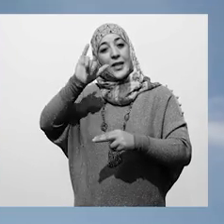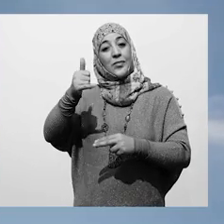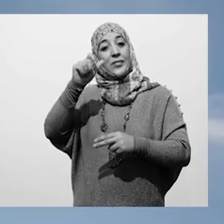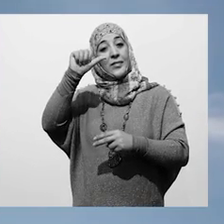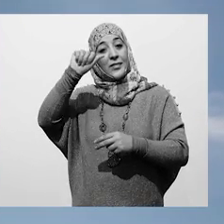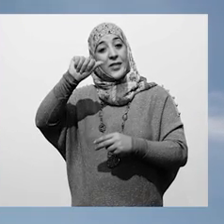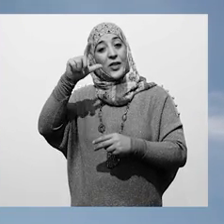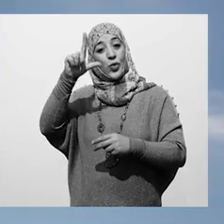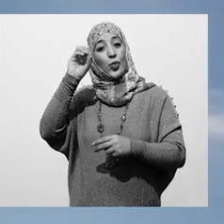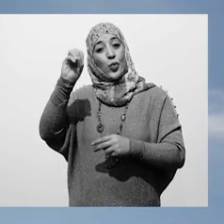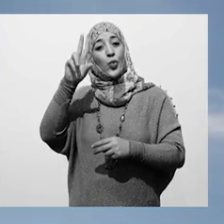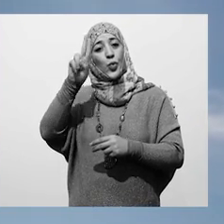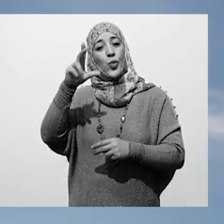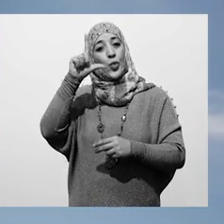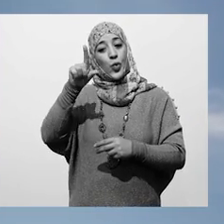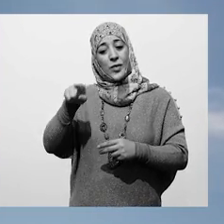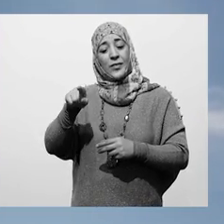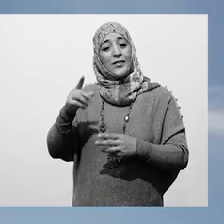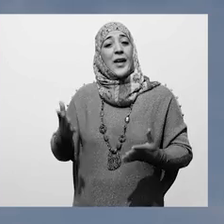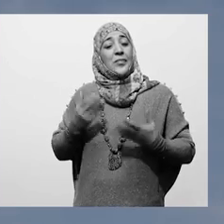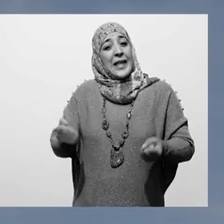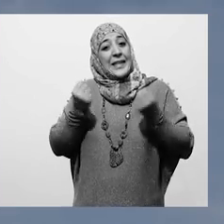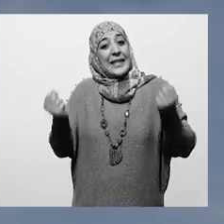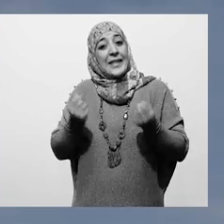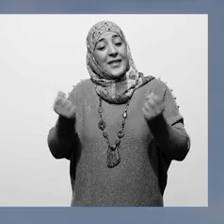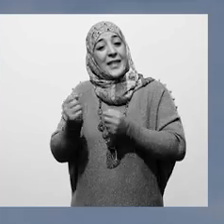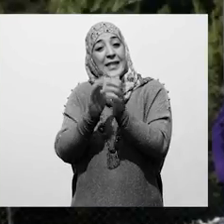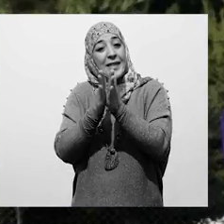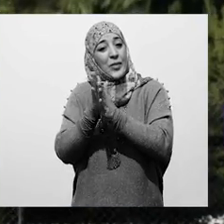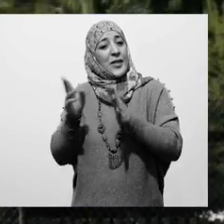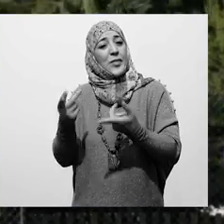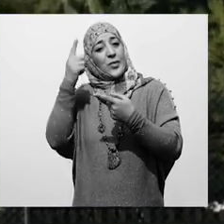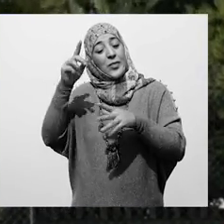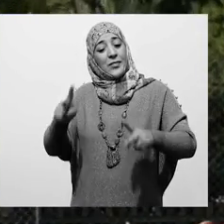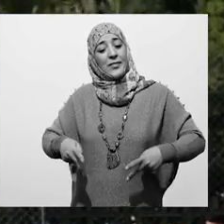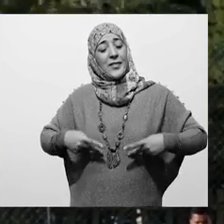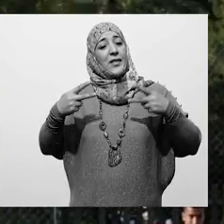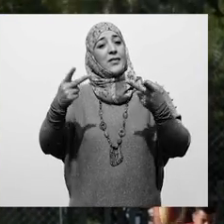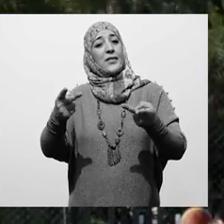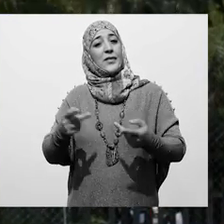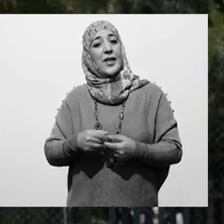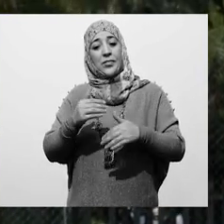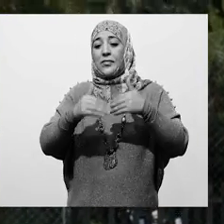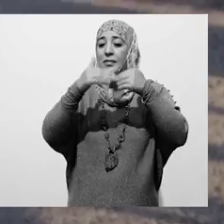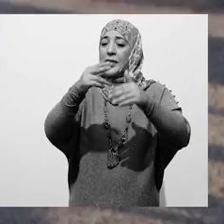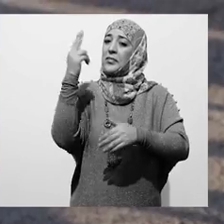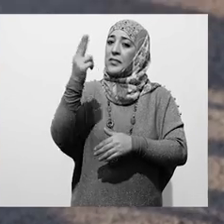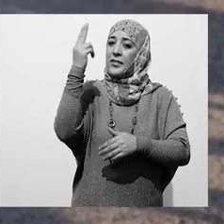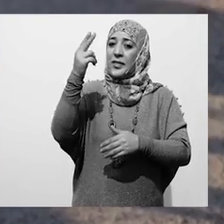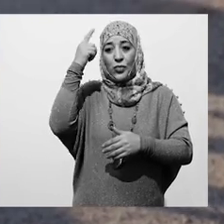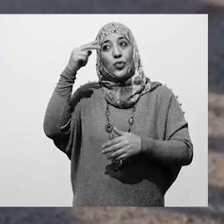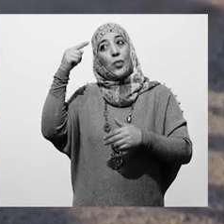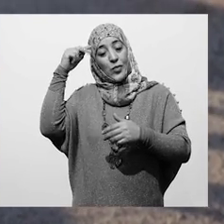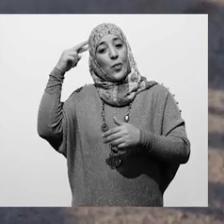Jullul, par exemple, a pris conscience qu'il était vraiment capable de réaliser pas mal de choses. Ça l'a motivé à avancer dans sa vie,